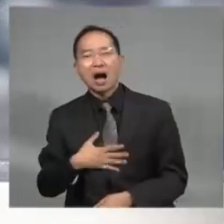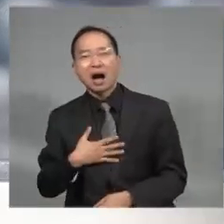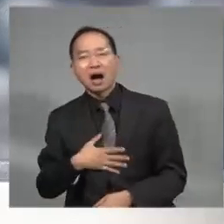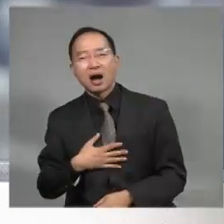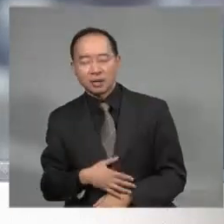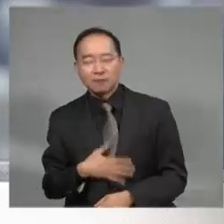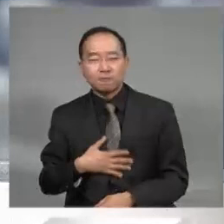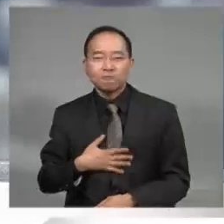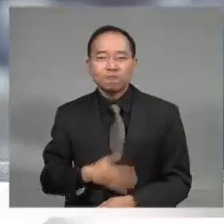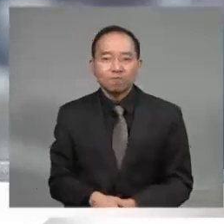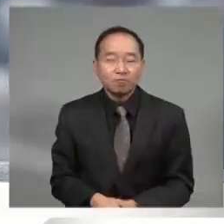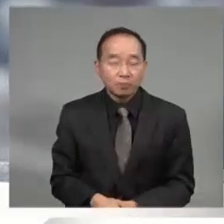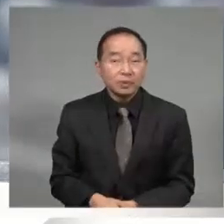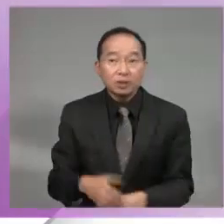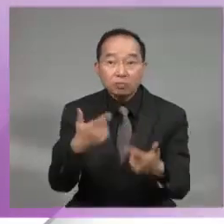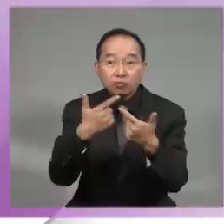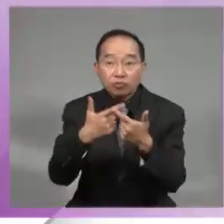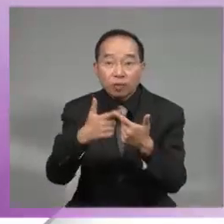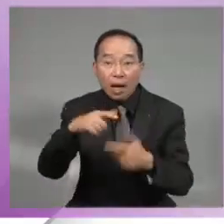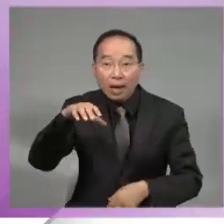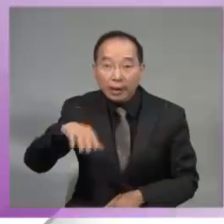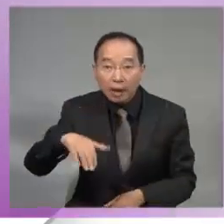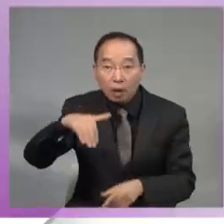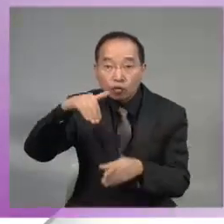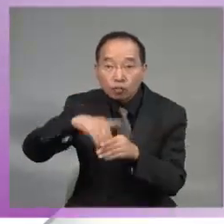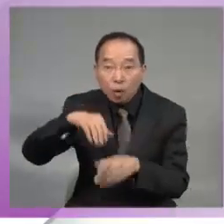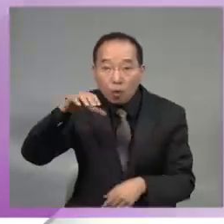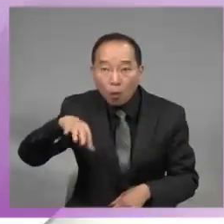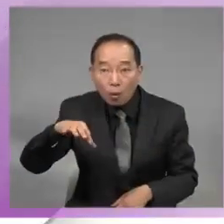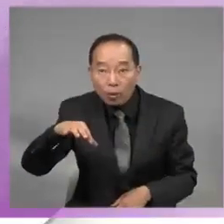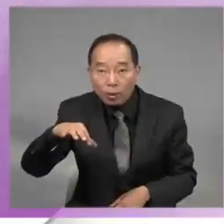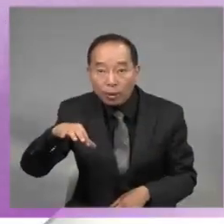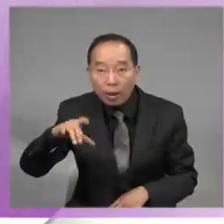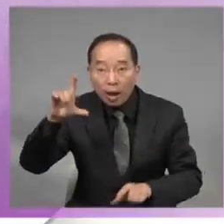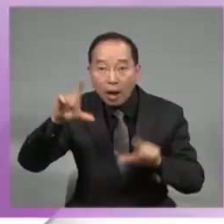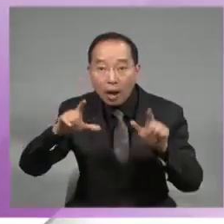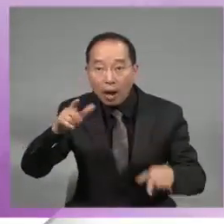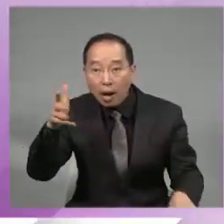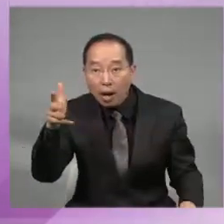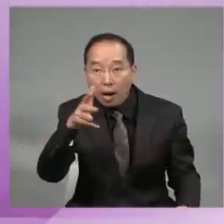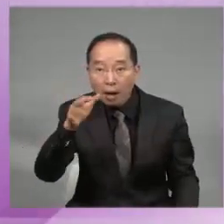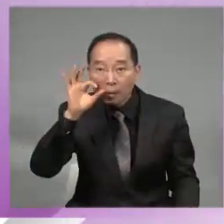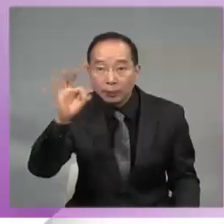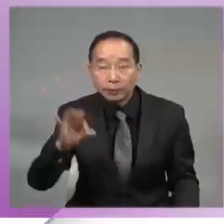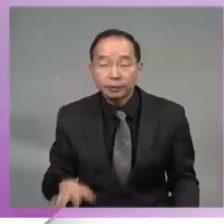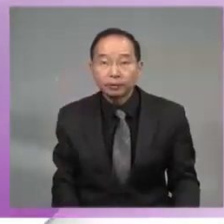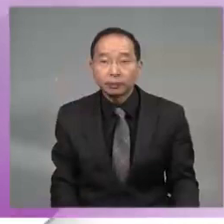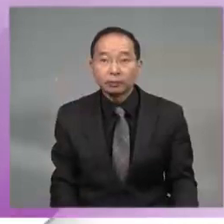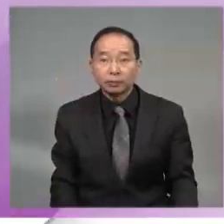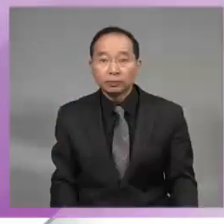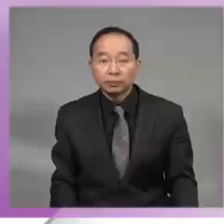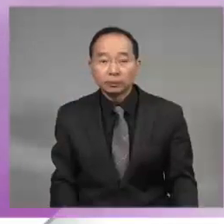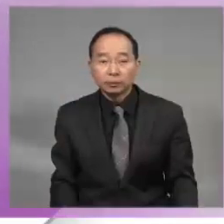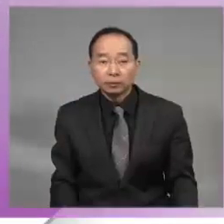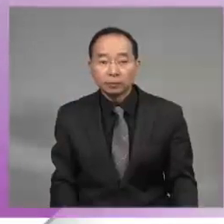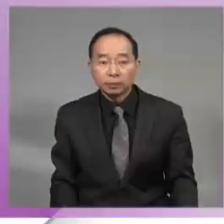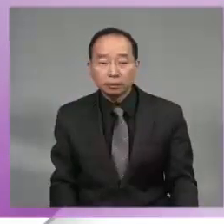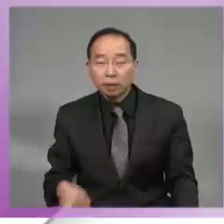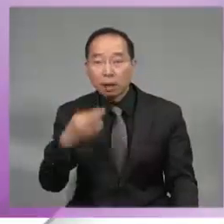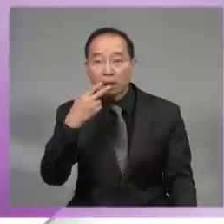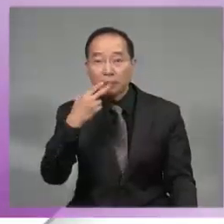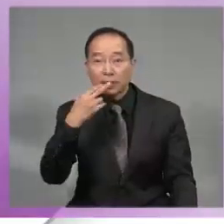그렇죠. 예. 알겠습니다. 지금 부산의 이 투표소를 연결해서 한번 상황을 살펴보도록 하겠습니다. 저 지금 비닐로 다 이렇게